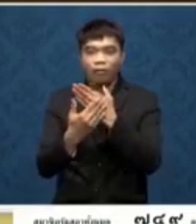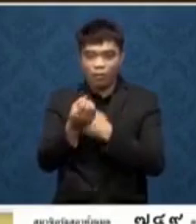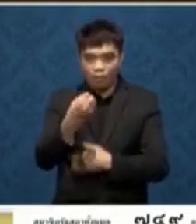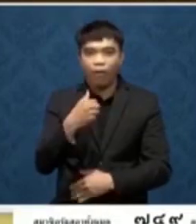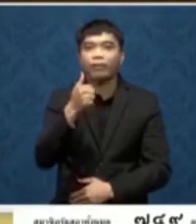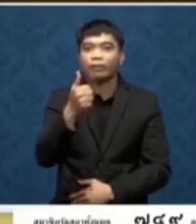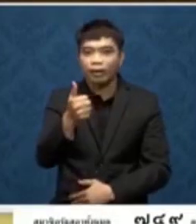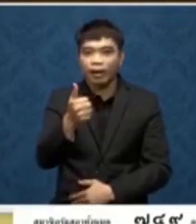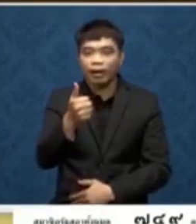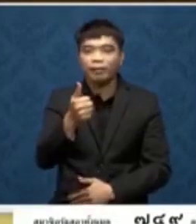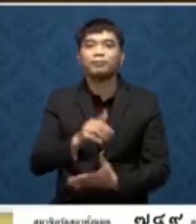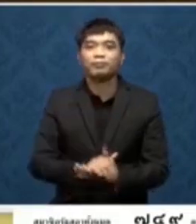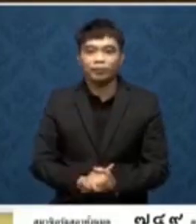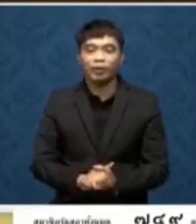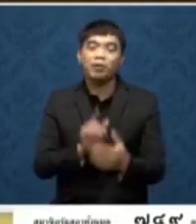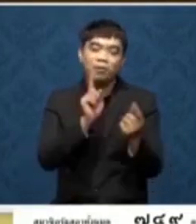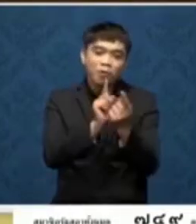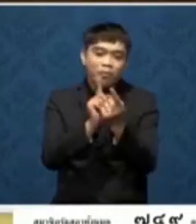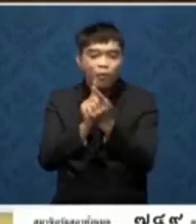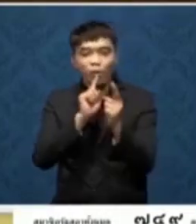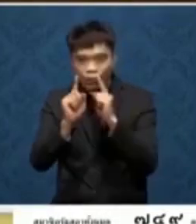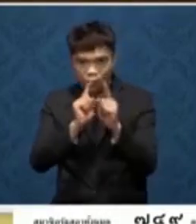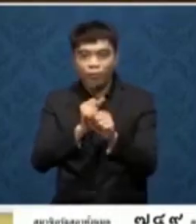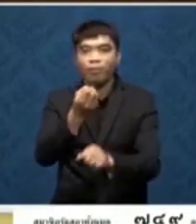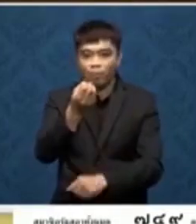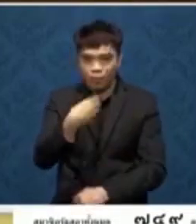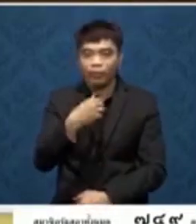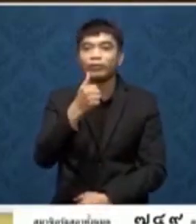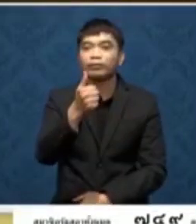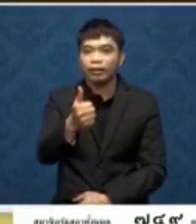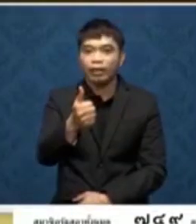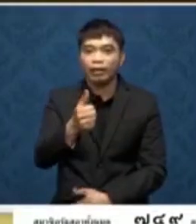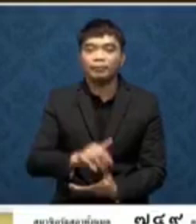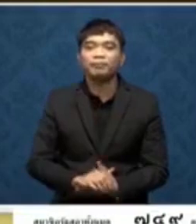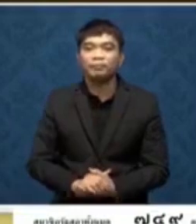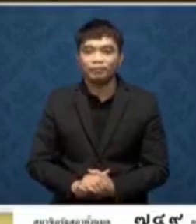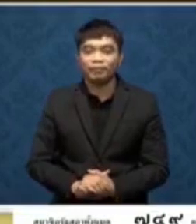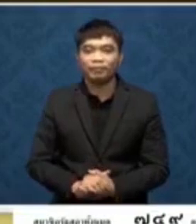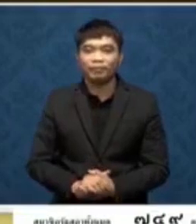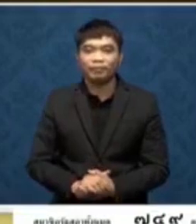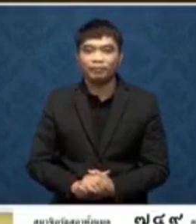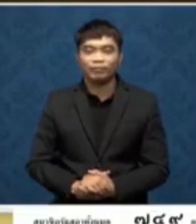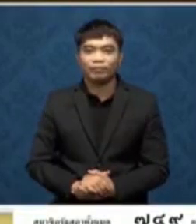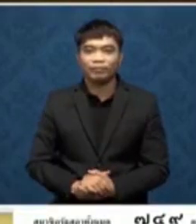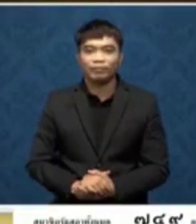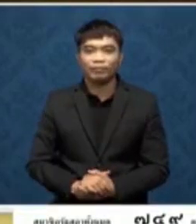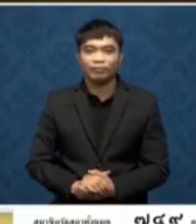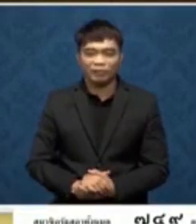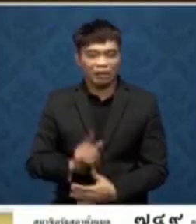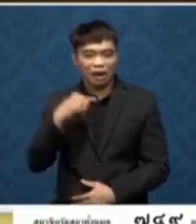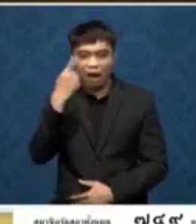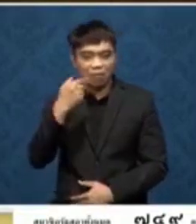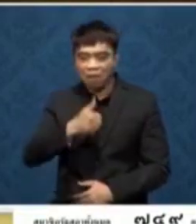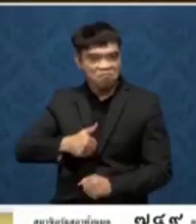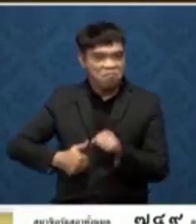สจะได้พบปะกันนะครับเพราะไม่มีผู้ใดที่จะไม่มีความบกพร่